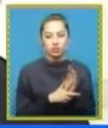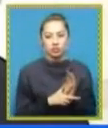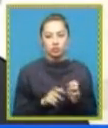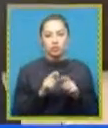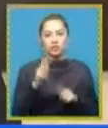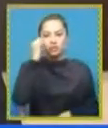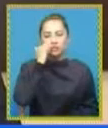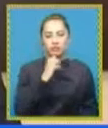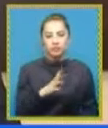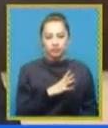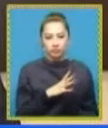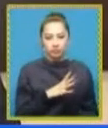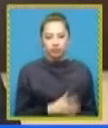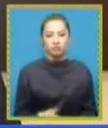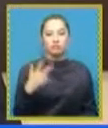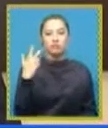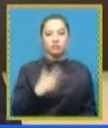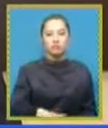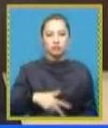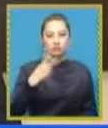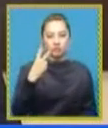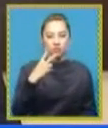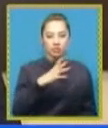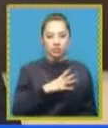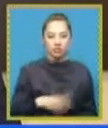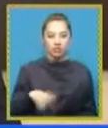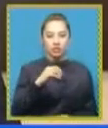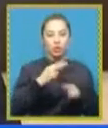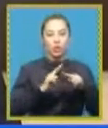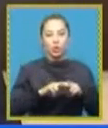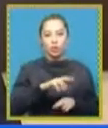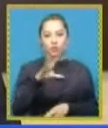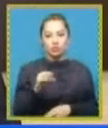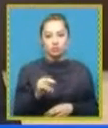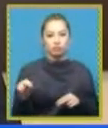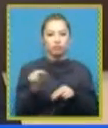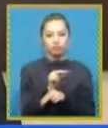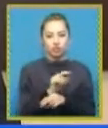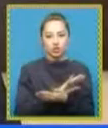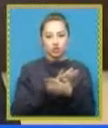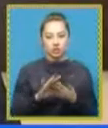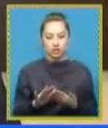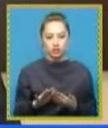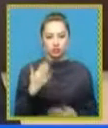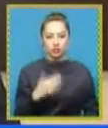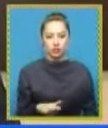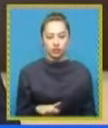болған. Оның жаңағы 32 мектебі биылға құрылысы қаралып, құрылысы жүріп отыр. Нақты